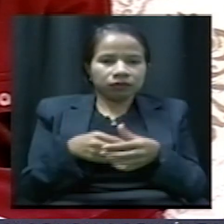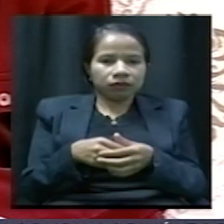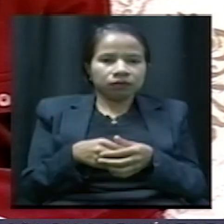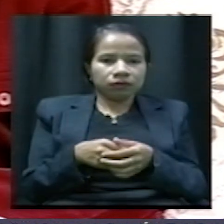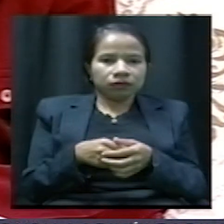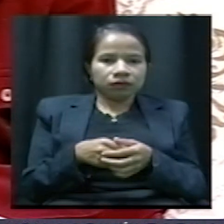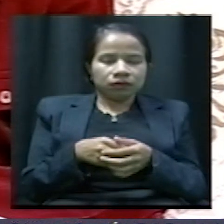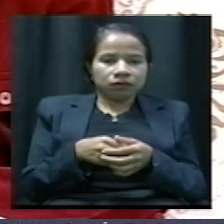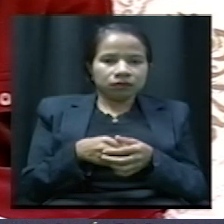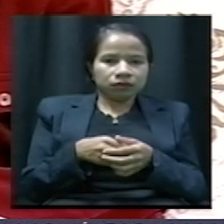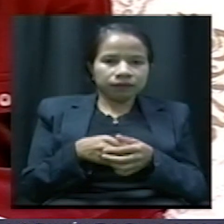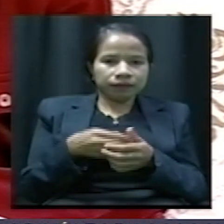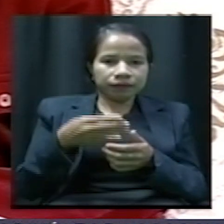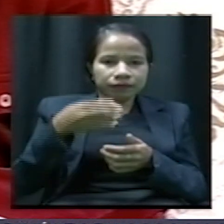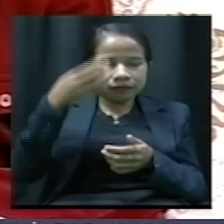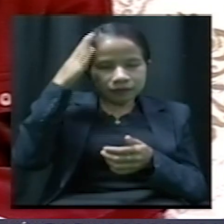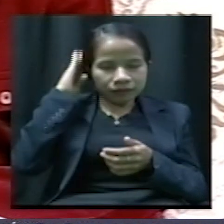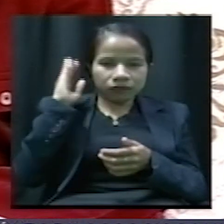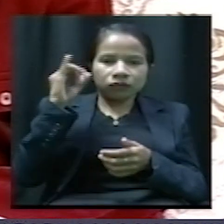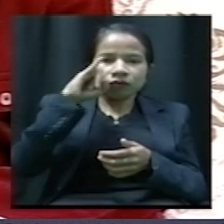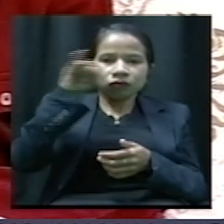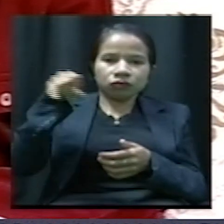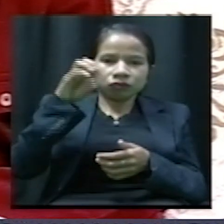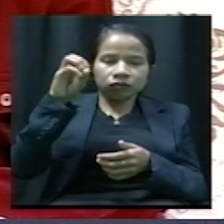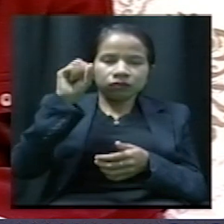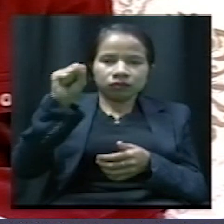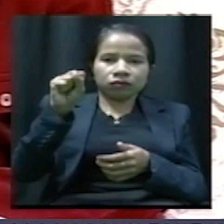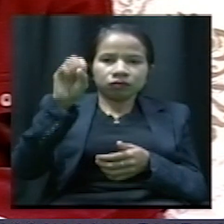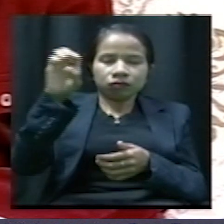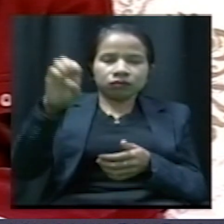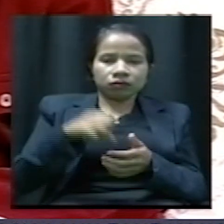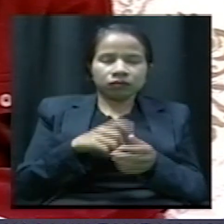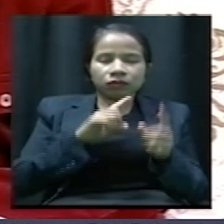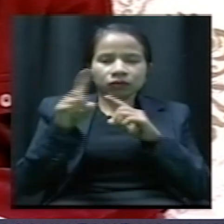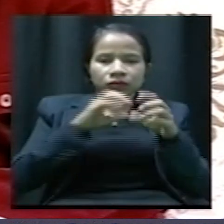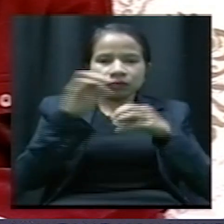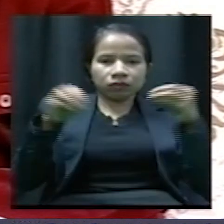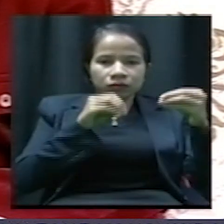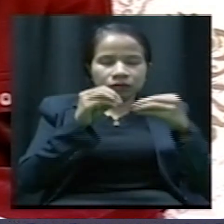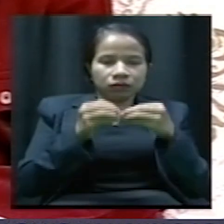apiska senhor pesquisador Zuzé atu kuliah kona ba